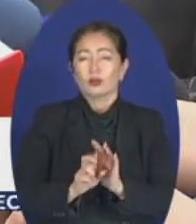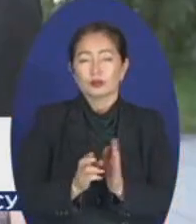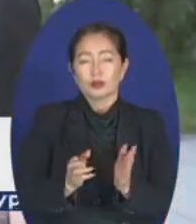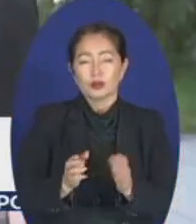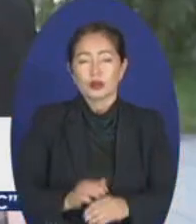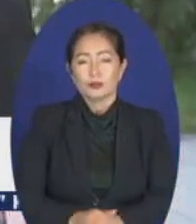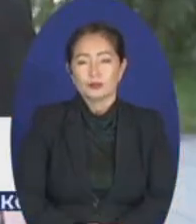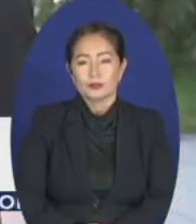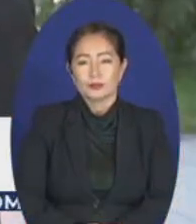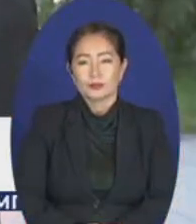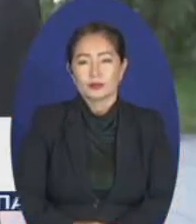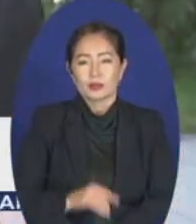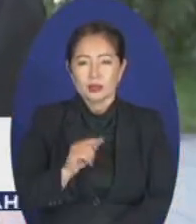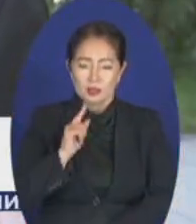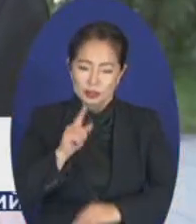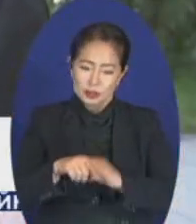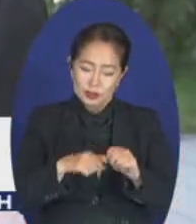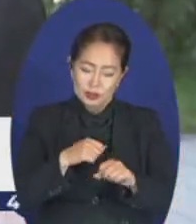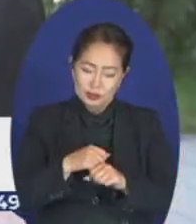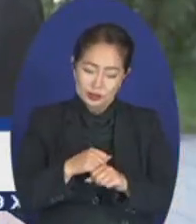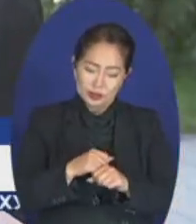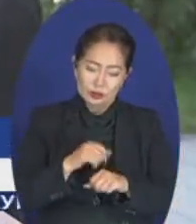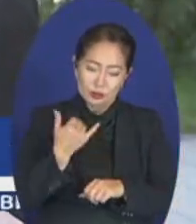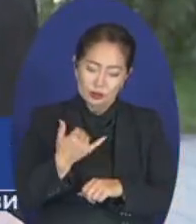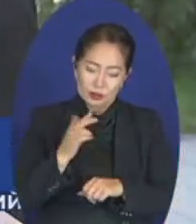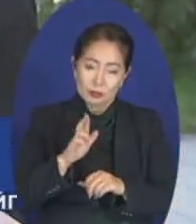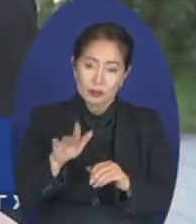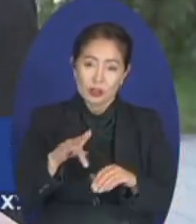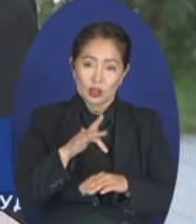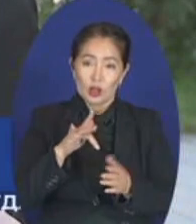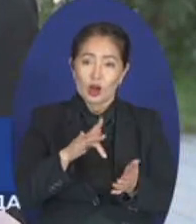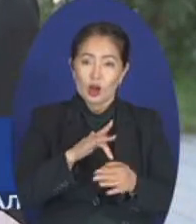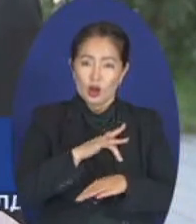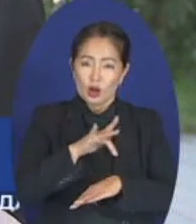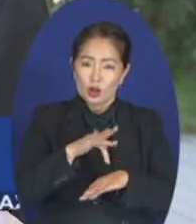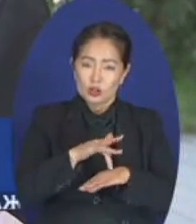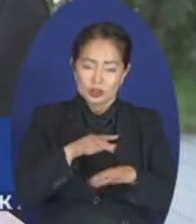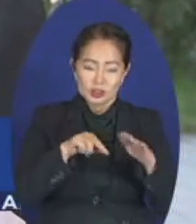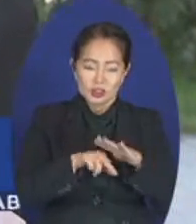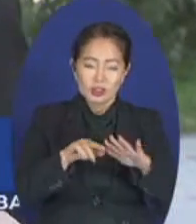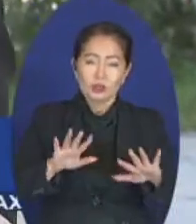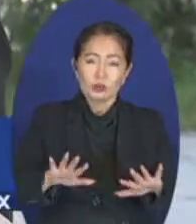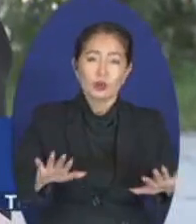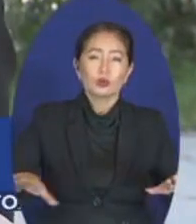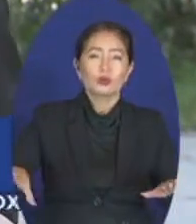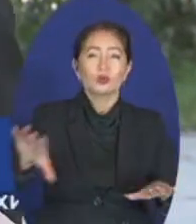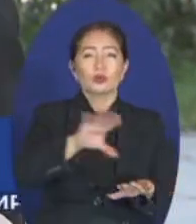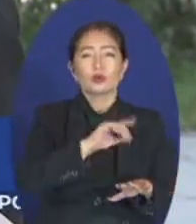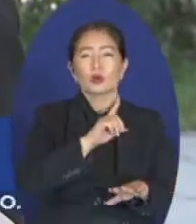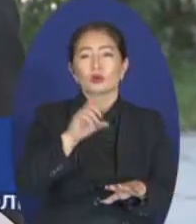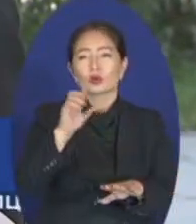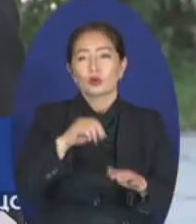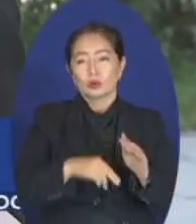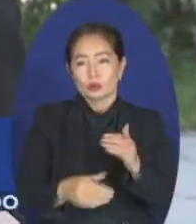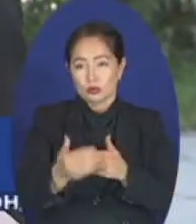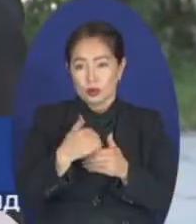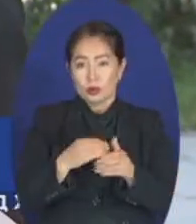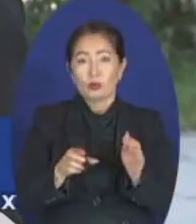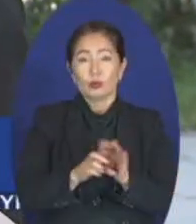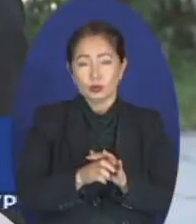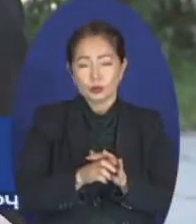боломжтой болж байгаа гэж ойлгож байгаа. Бол энэ жил ямар ч хэлсэн Улаанбаатар хотод одоо цэцэрлэгийн насны бүх хүүхдүүдэд 100% цэцэрлэг хамруулах тийм